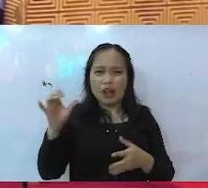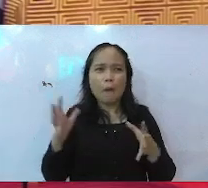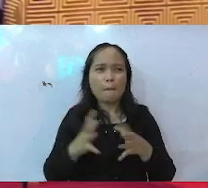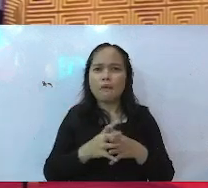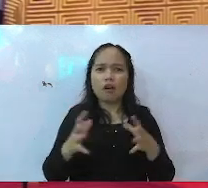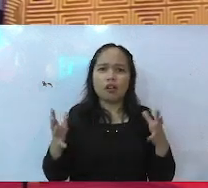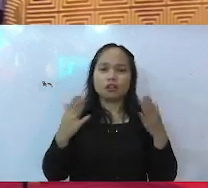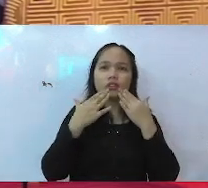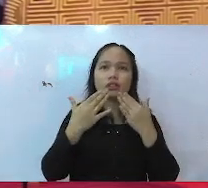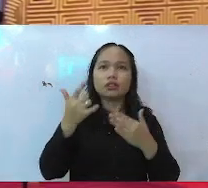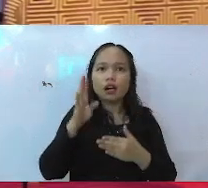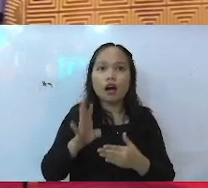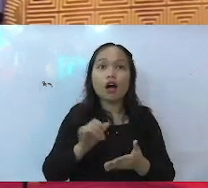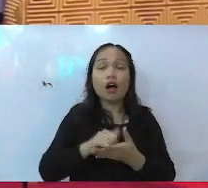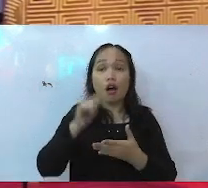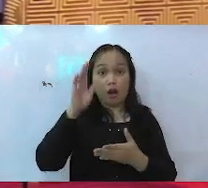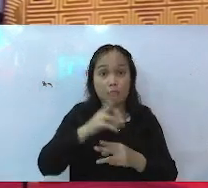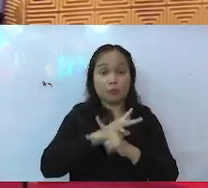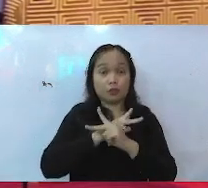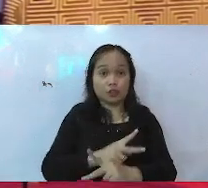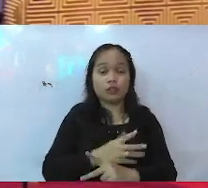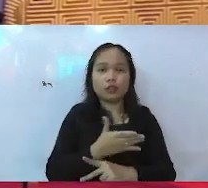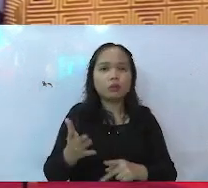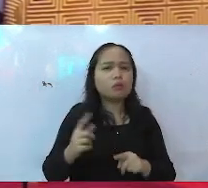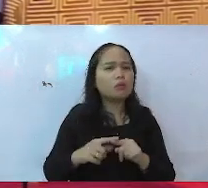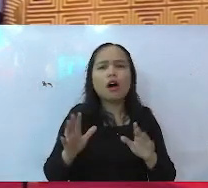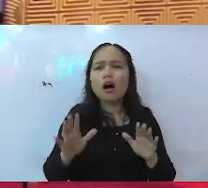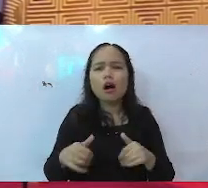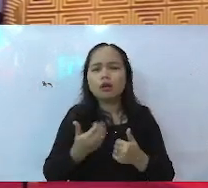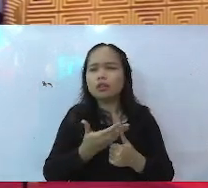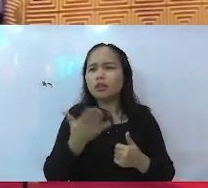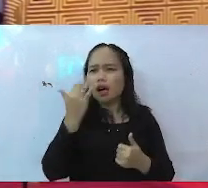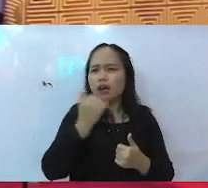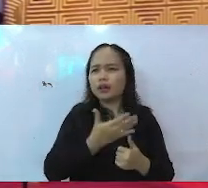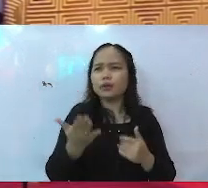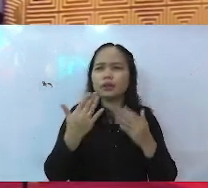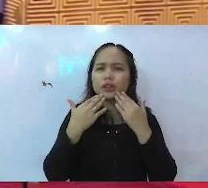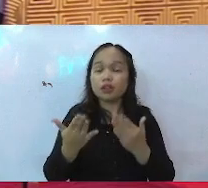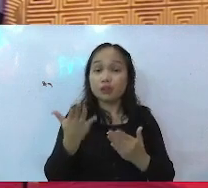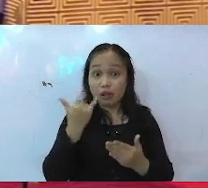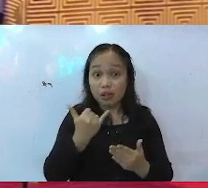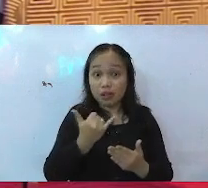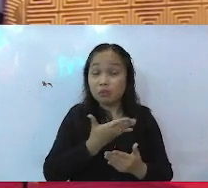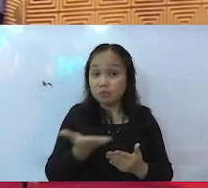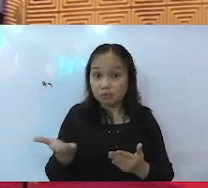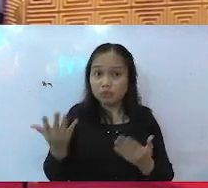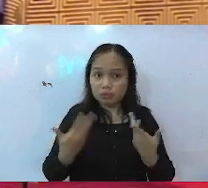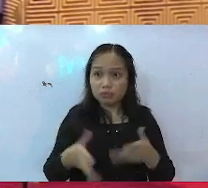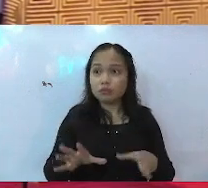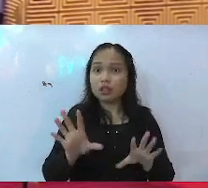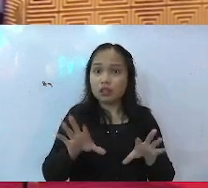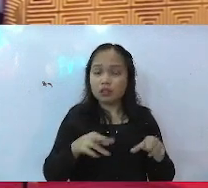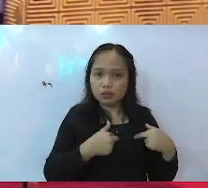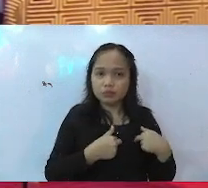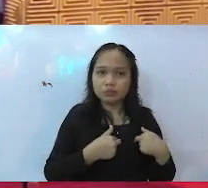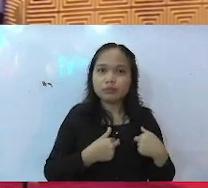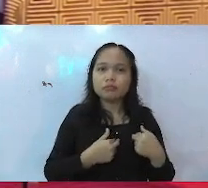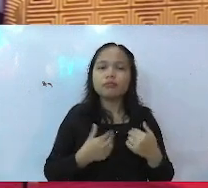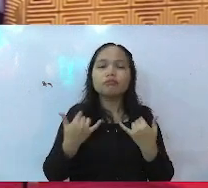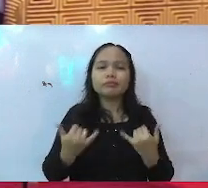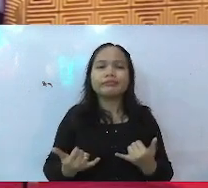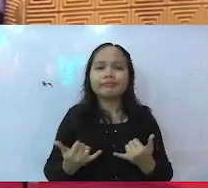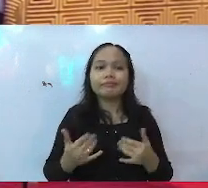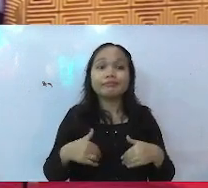prinotektahan kayo ng Panginoon na Bakit kayo nagpapasalamat uulitin ko kasi may natanggap na kayo ngayon young